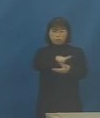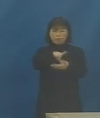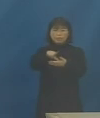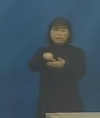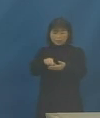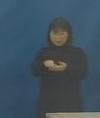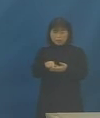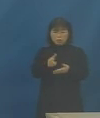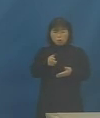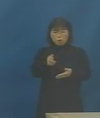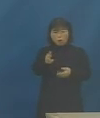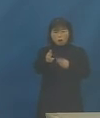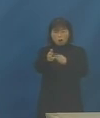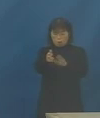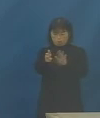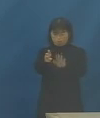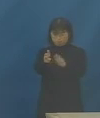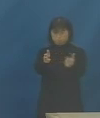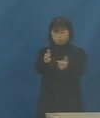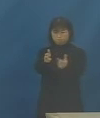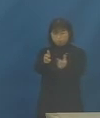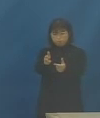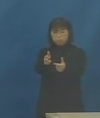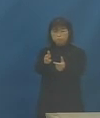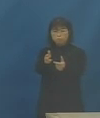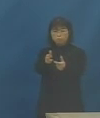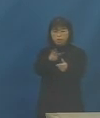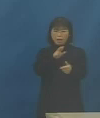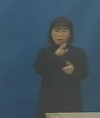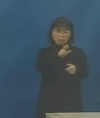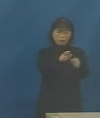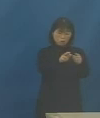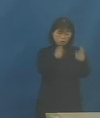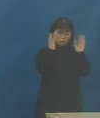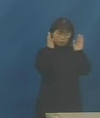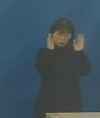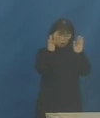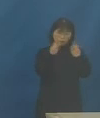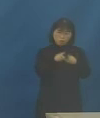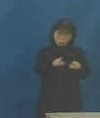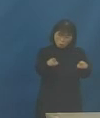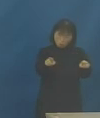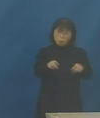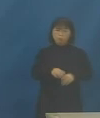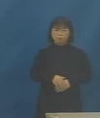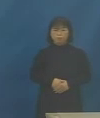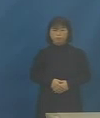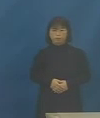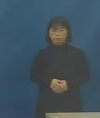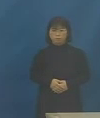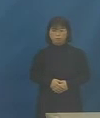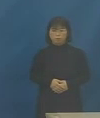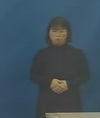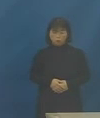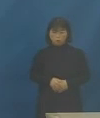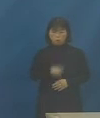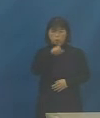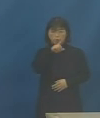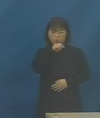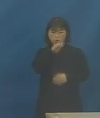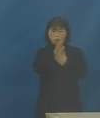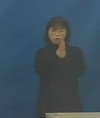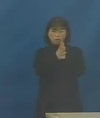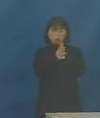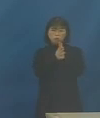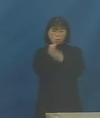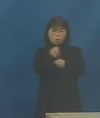路線やはりこれを残さなければいけないへ jr として頑張りましょうとこういうようなことを我々としても応援して